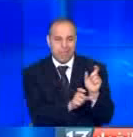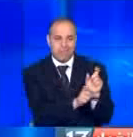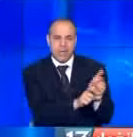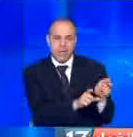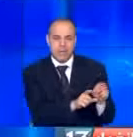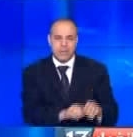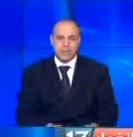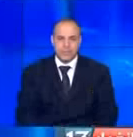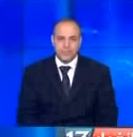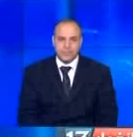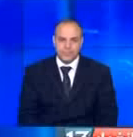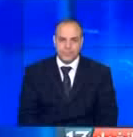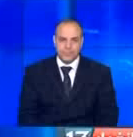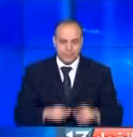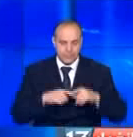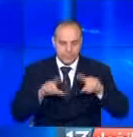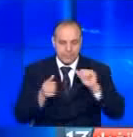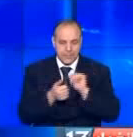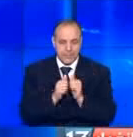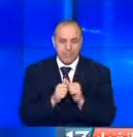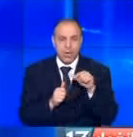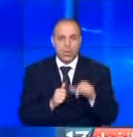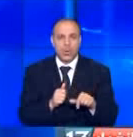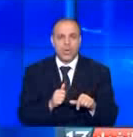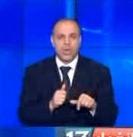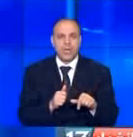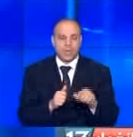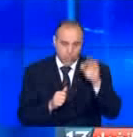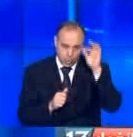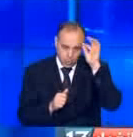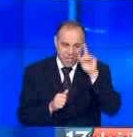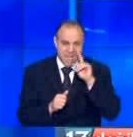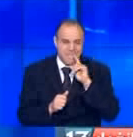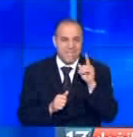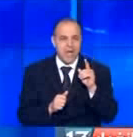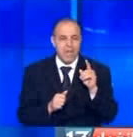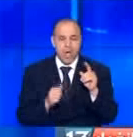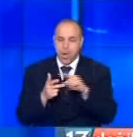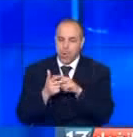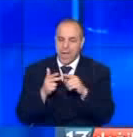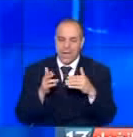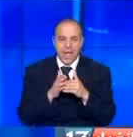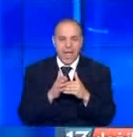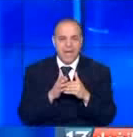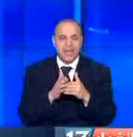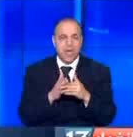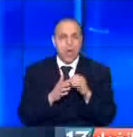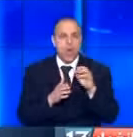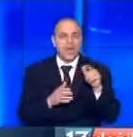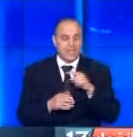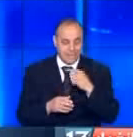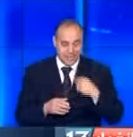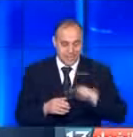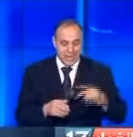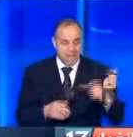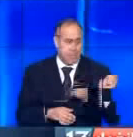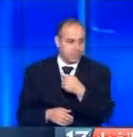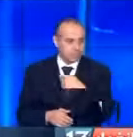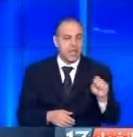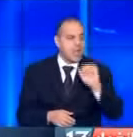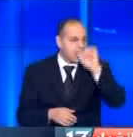و6-3 لتواجه في ربع نهائي تايوانية كاي تشاي تشانغ. في ثاني مرحلة تفهم منافسات بطولة رابطة